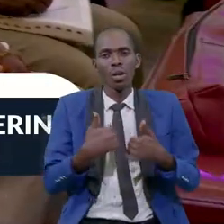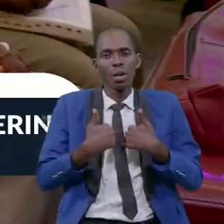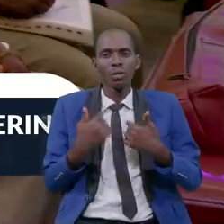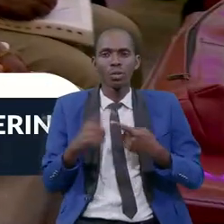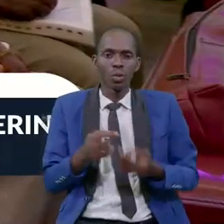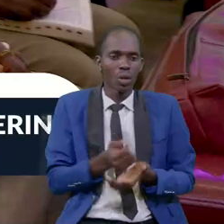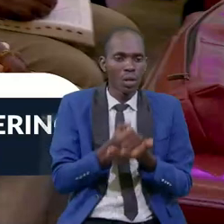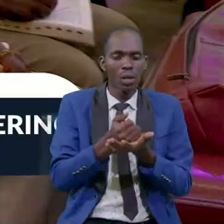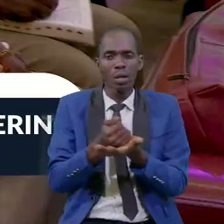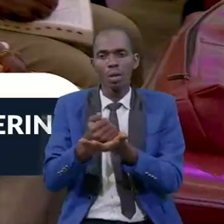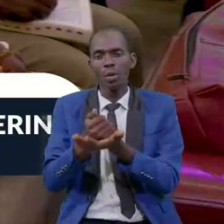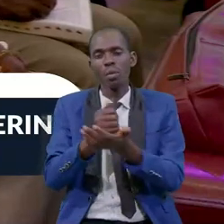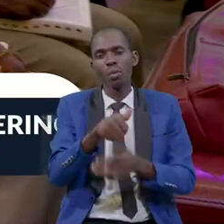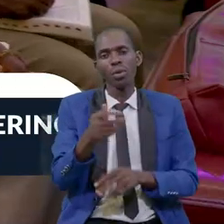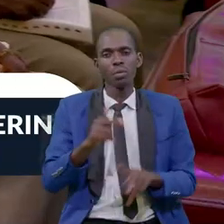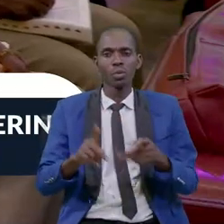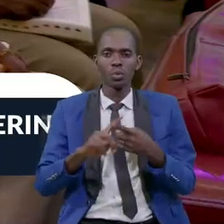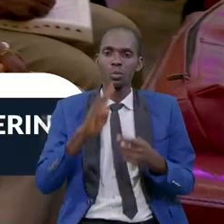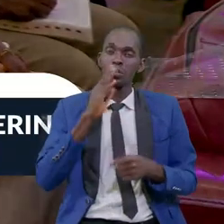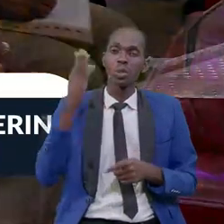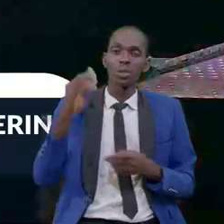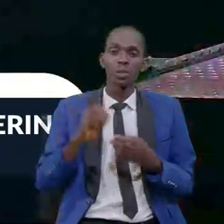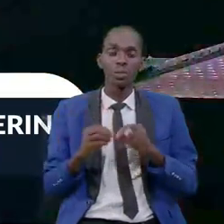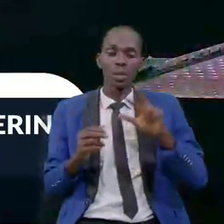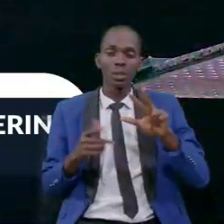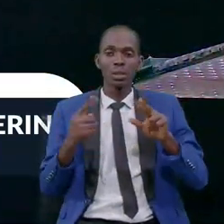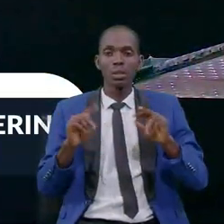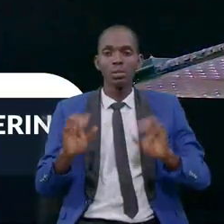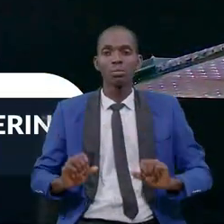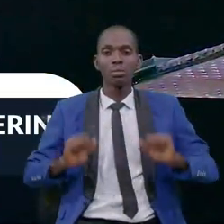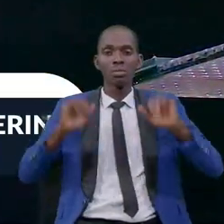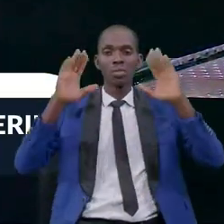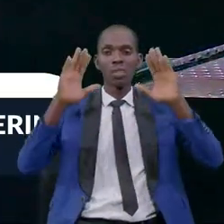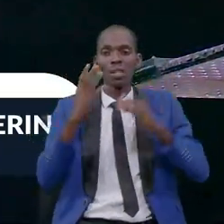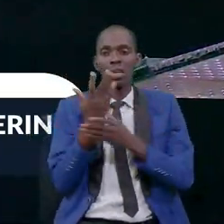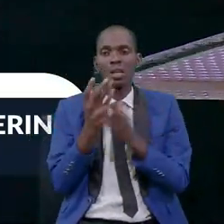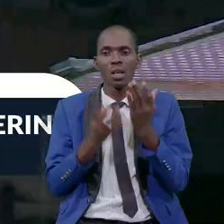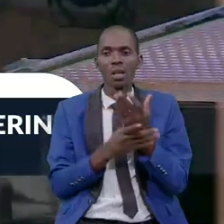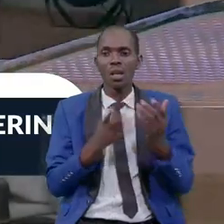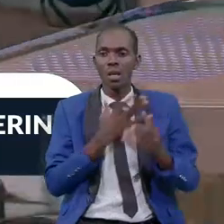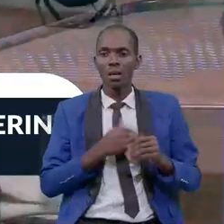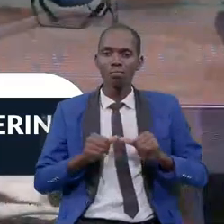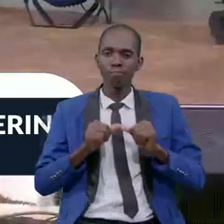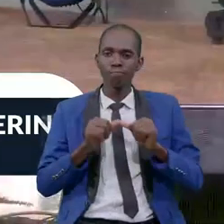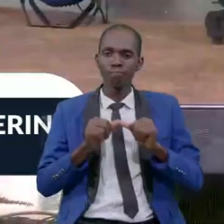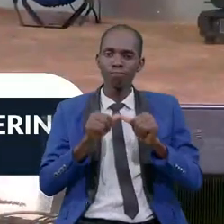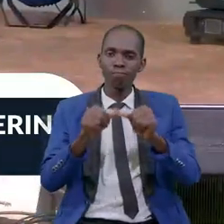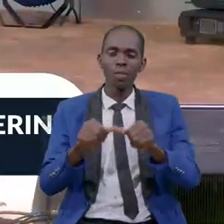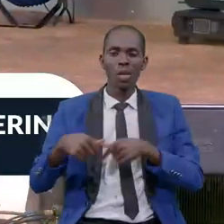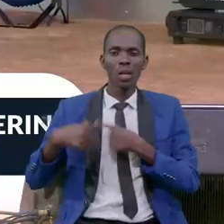ciel. Troisième point, nous allons voir les mains consacrées et les cœurs persévérants des